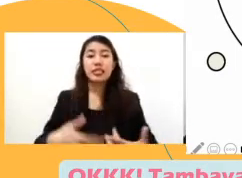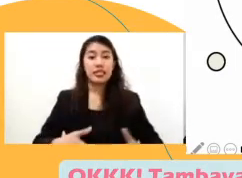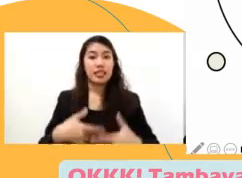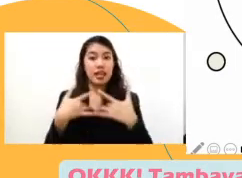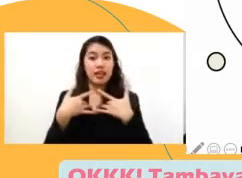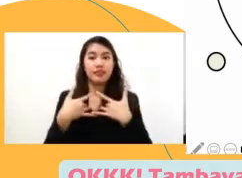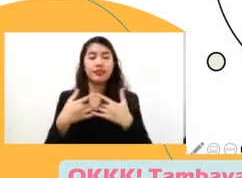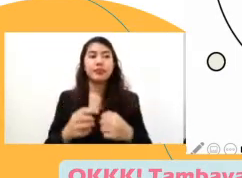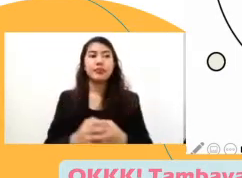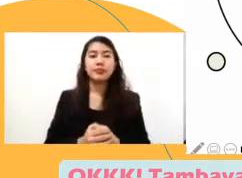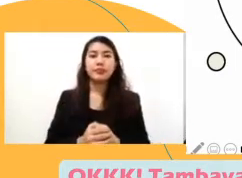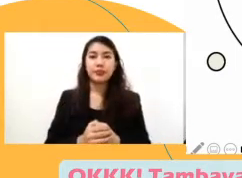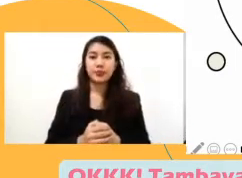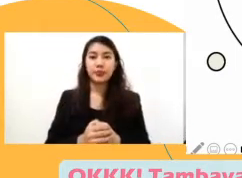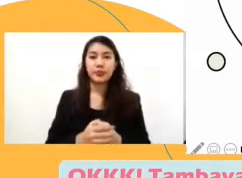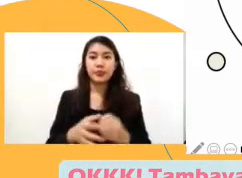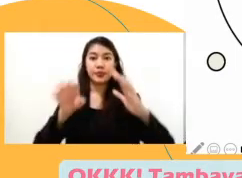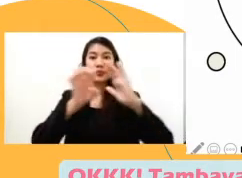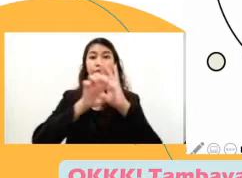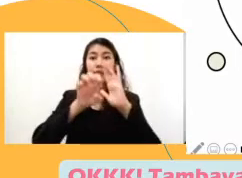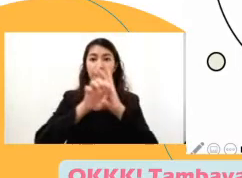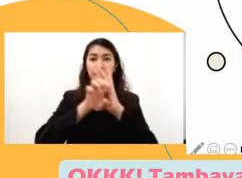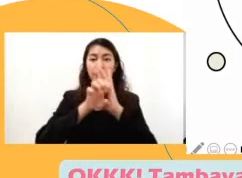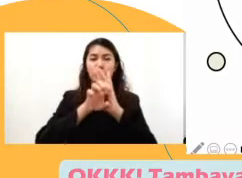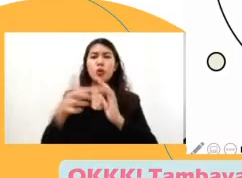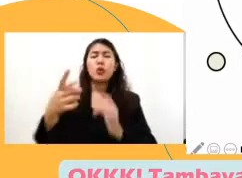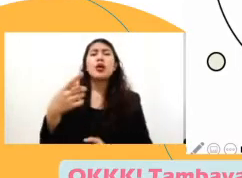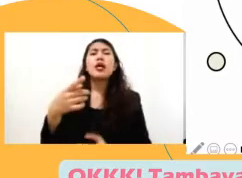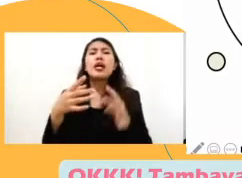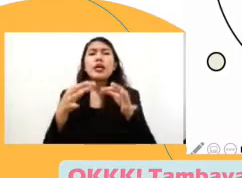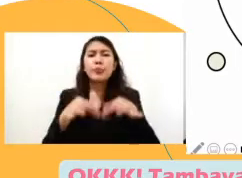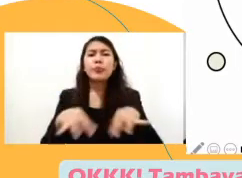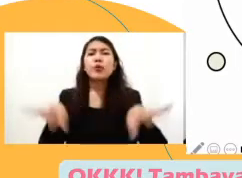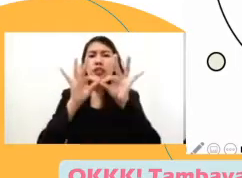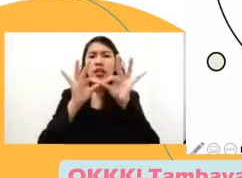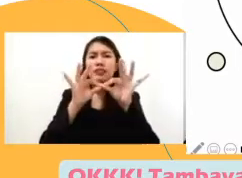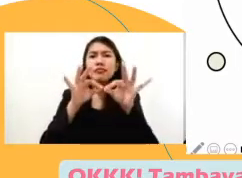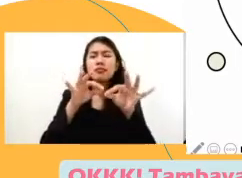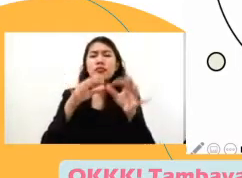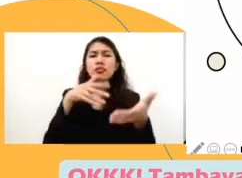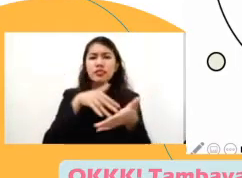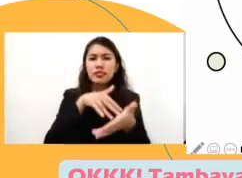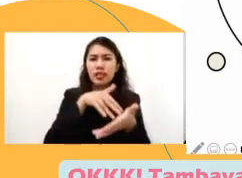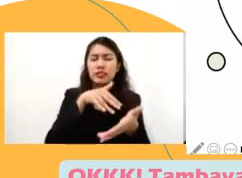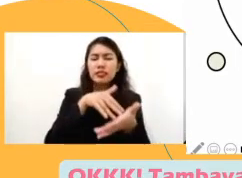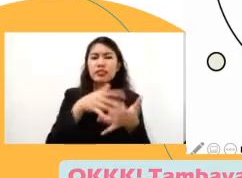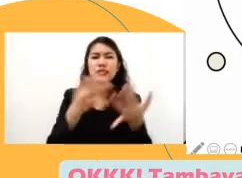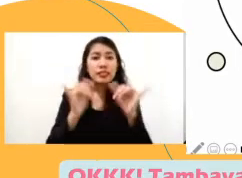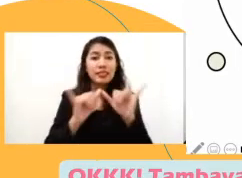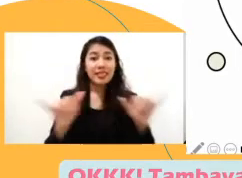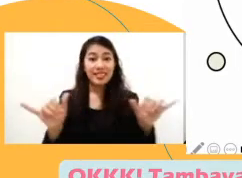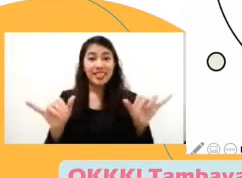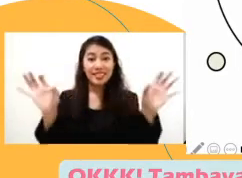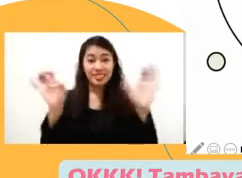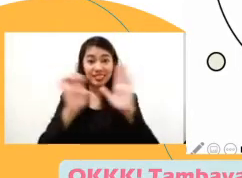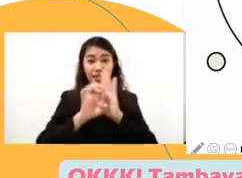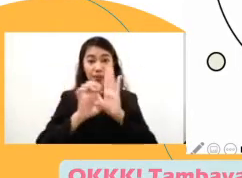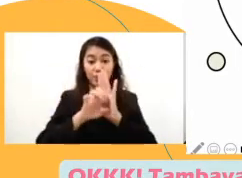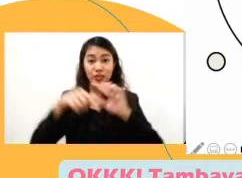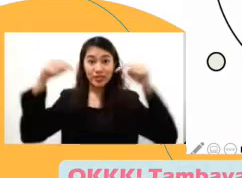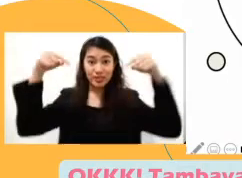Halimbawa, mahalaga pa rin na tayo ay matututo kung kaya't nandito tayo sa OKKK Tambayan at natututo